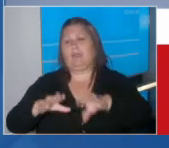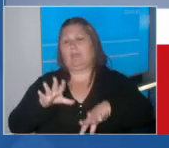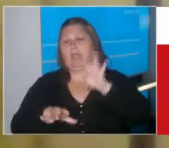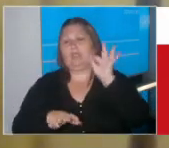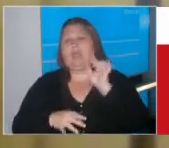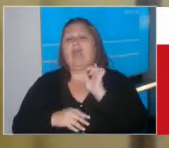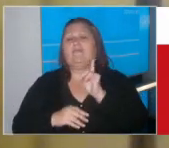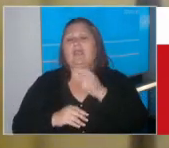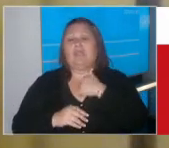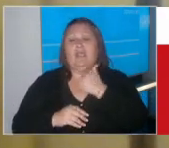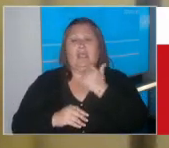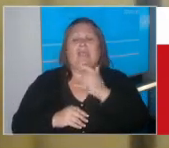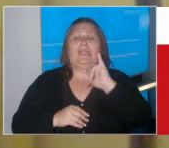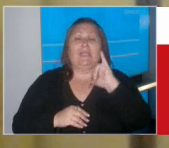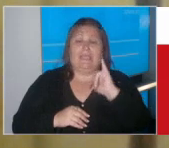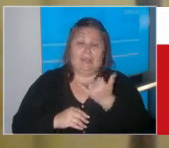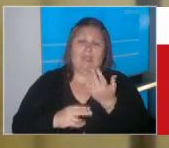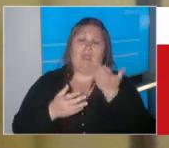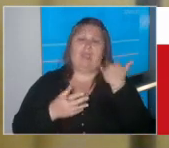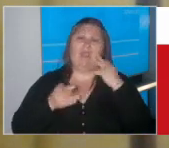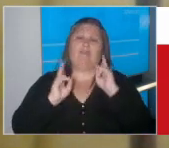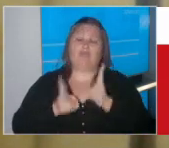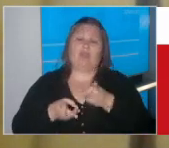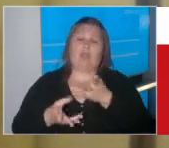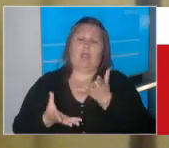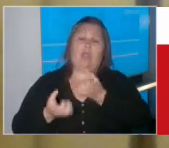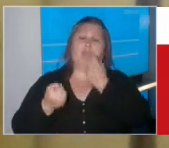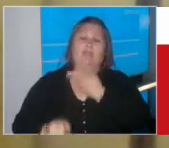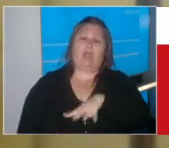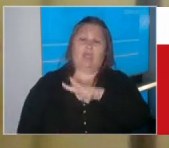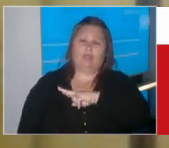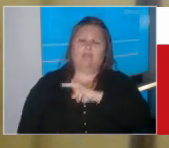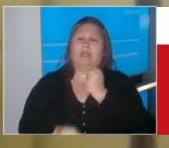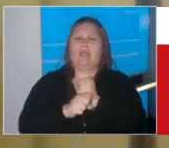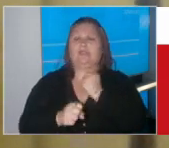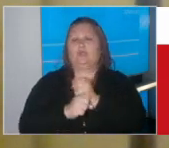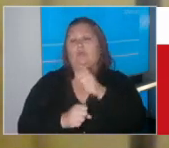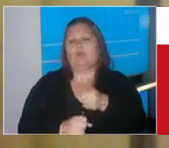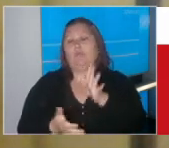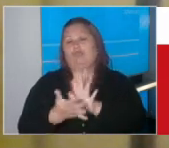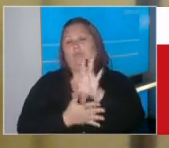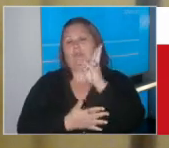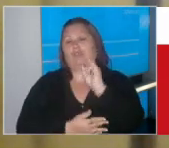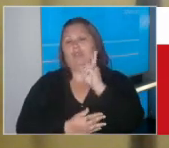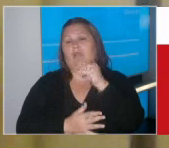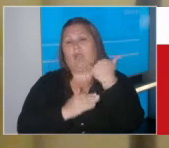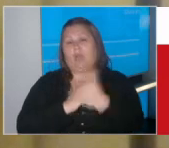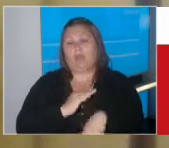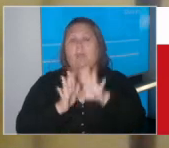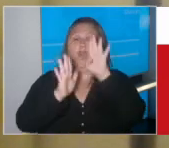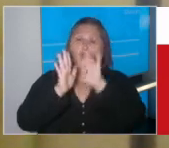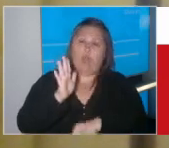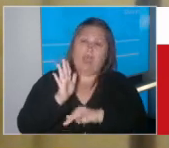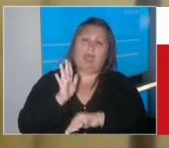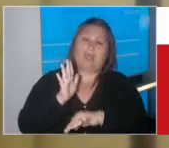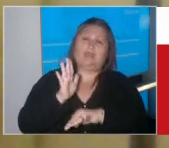אני אגיד לך דברים שכן היה אפשר לקחת עליהם אחריות, ונעשו כאן ב-12 שנים האחרונות, הוזלת מחירי